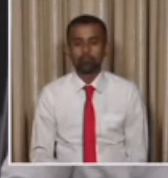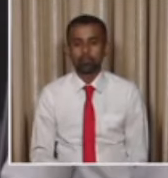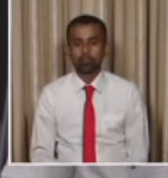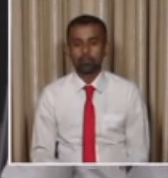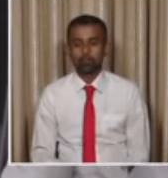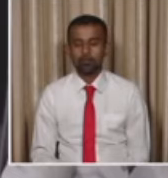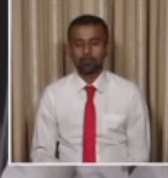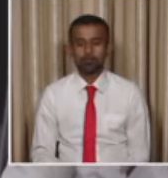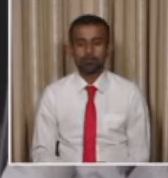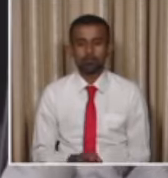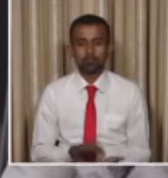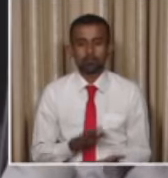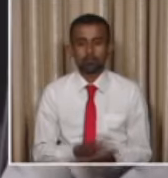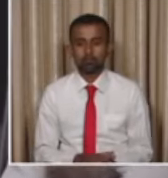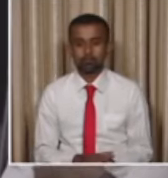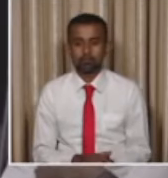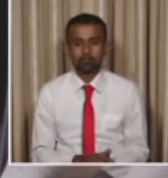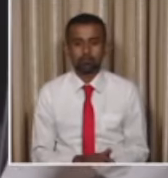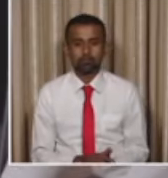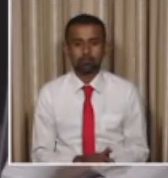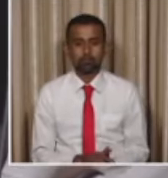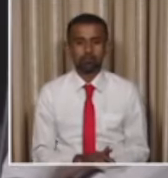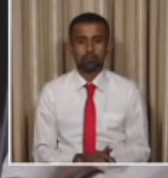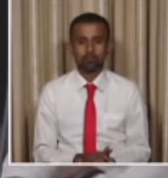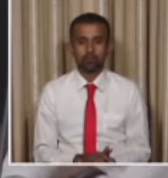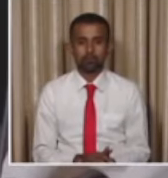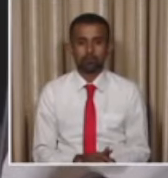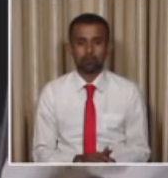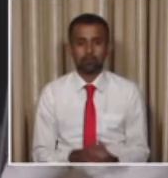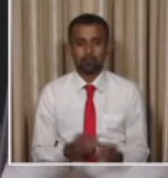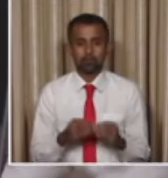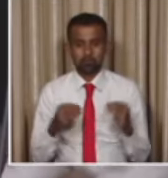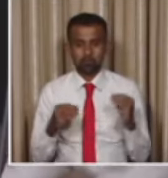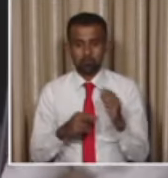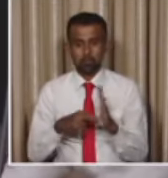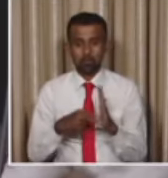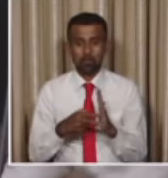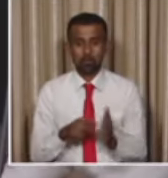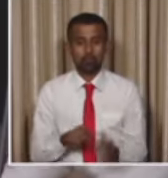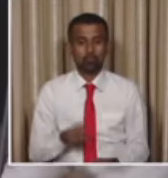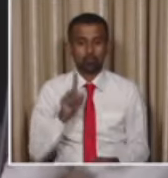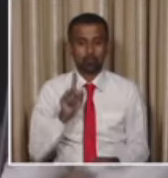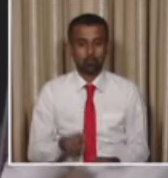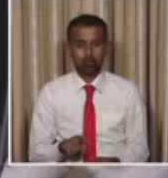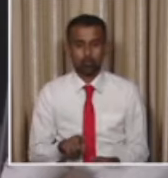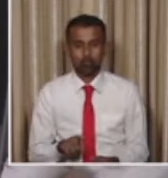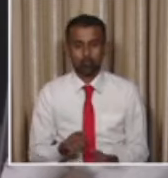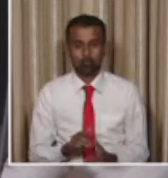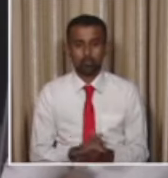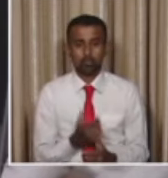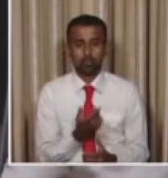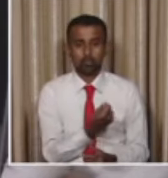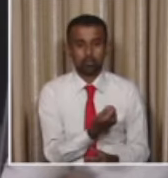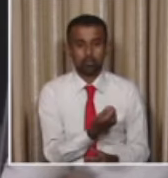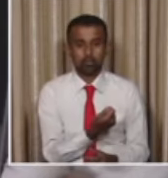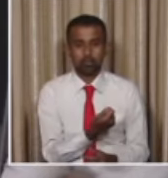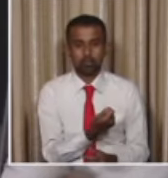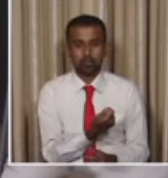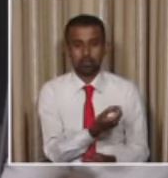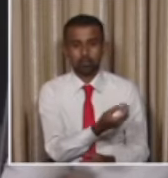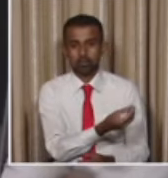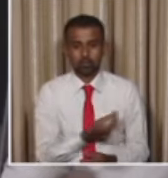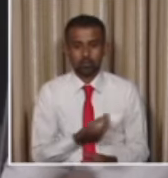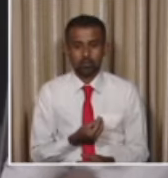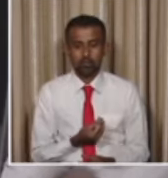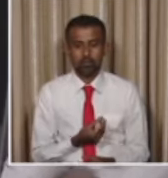සම්මත කරන්න බැහැ. අපිට පරිපූර්ක ඇස්තමේන්තුව සම්මත කරලා සල්ලි අරන් දෙන්න කියන